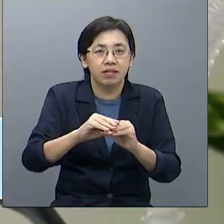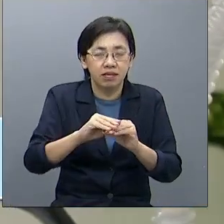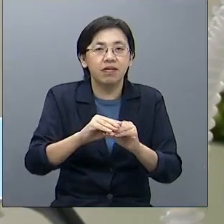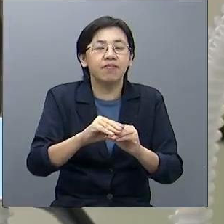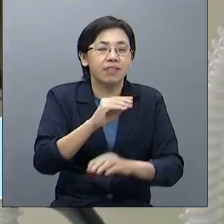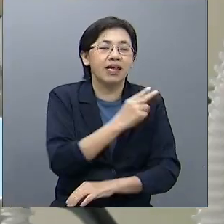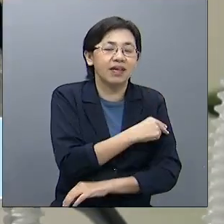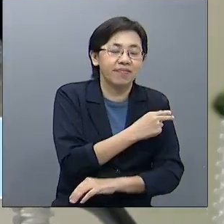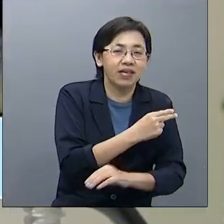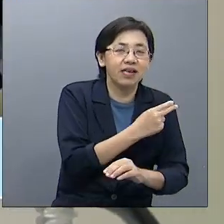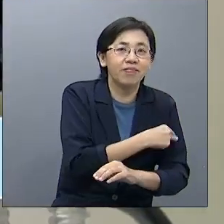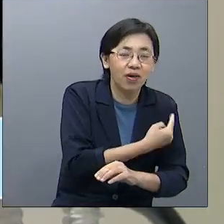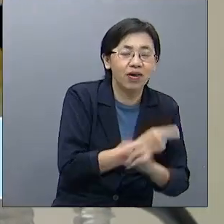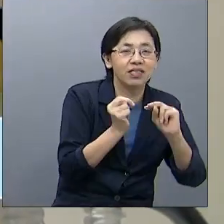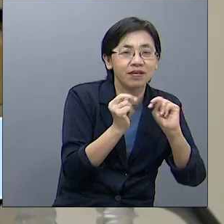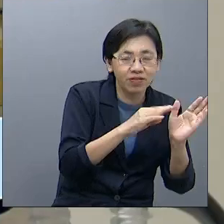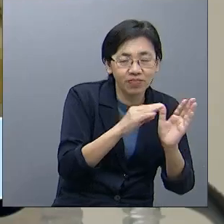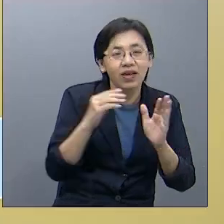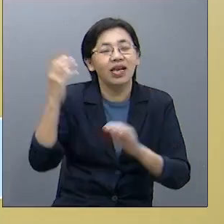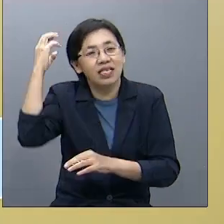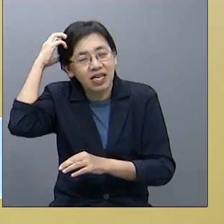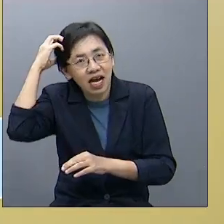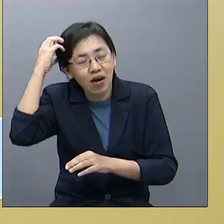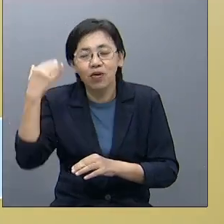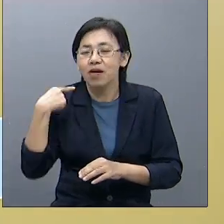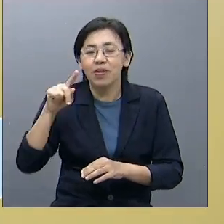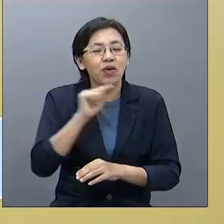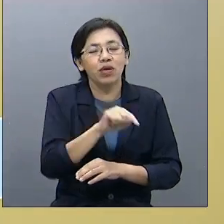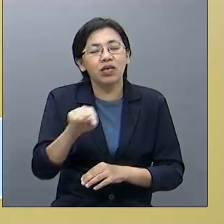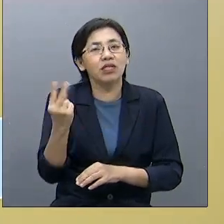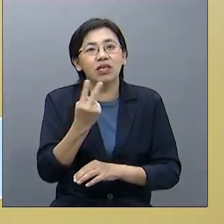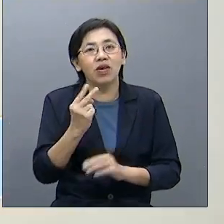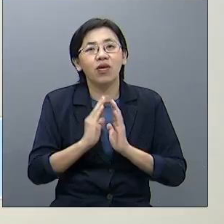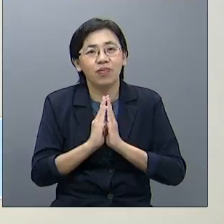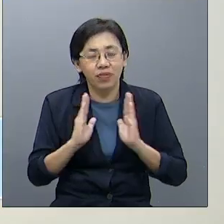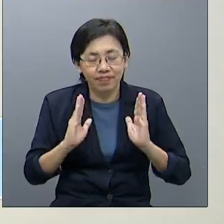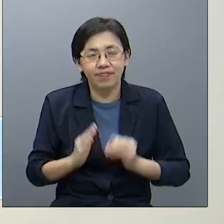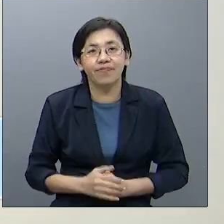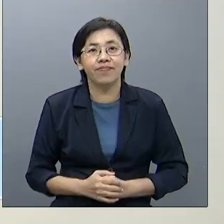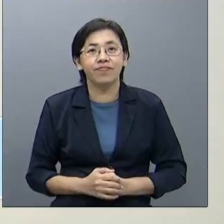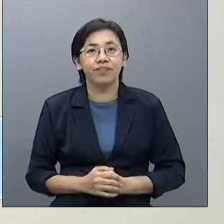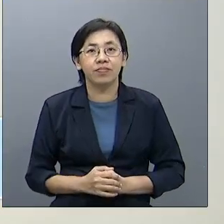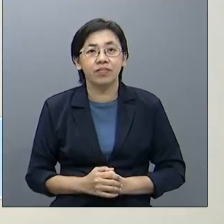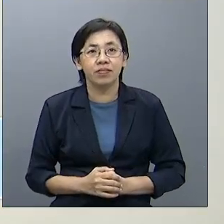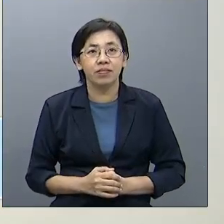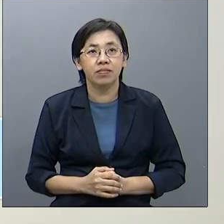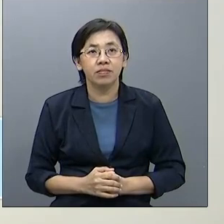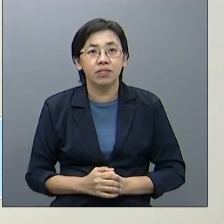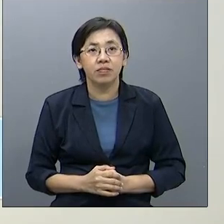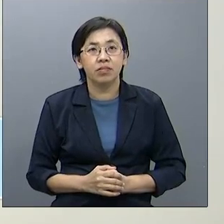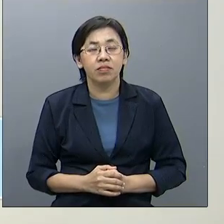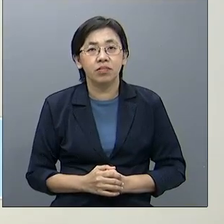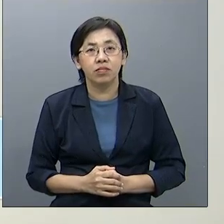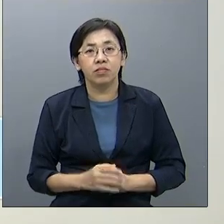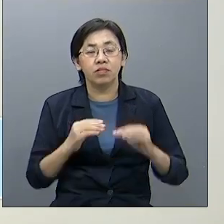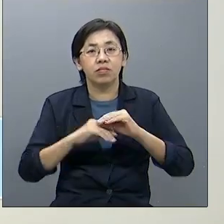องเมืองครับซึ่งจะได้เป็นประโยชน์ให้กับพี่น้องประชาชนทั้งสองเมืองในโอกาสต่อไปครับกราบขอบพระคุณครับ จากโครงการ One Man and Deliver